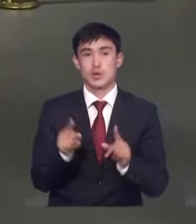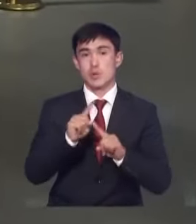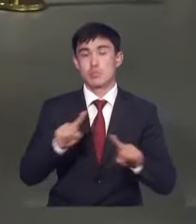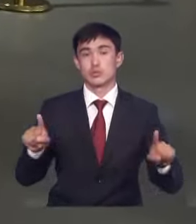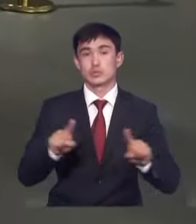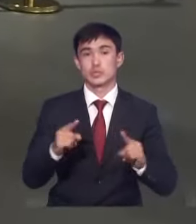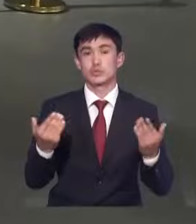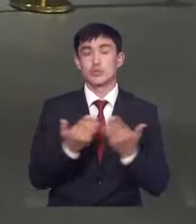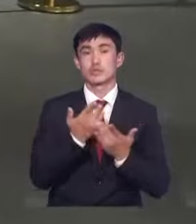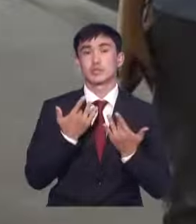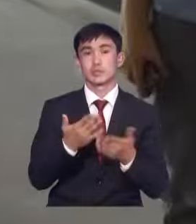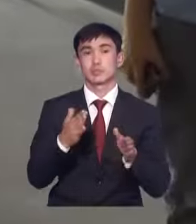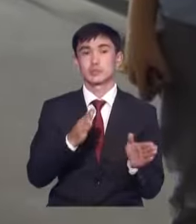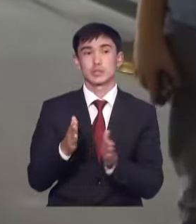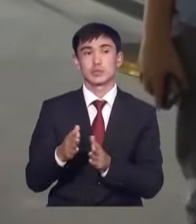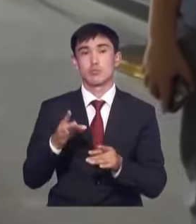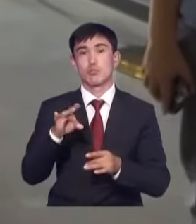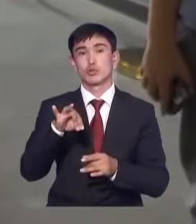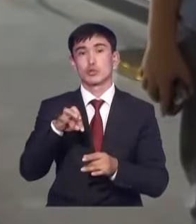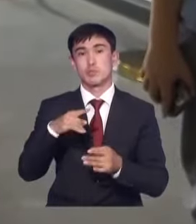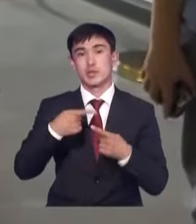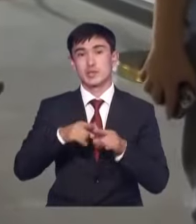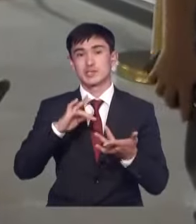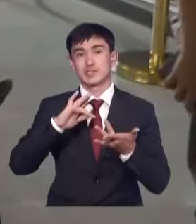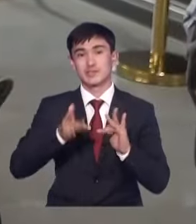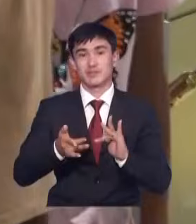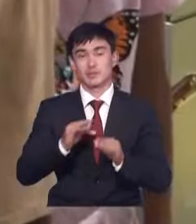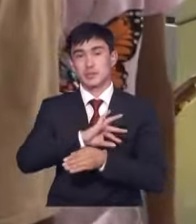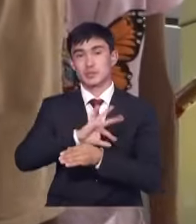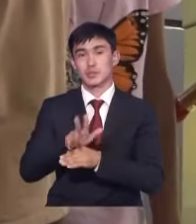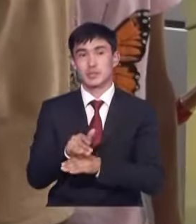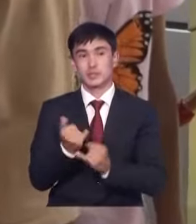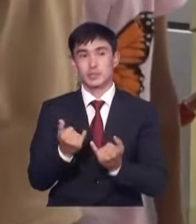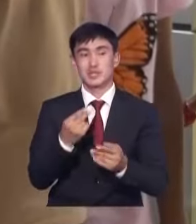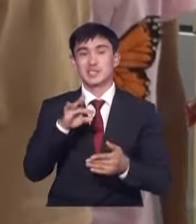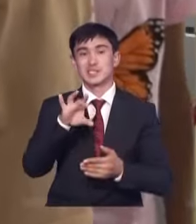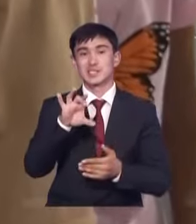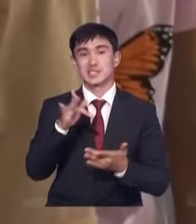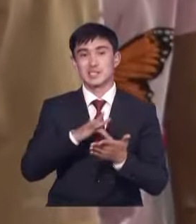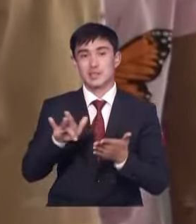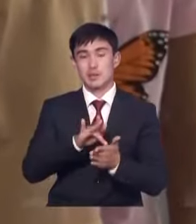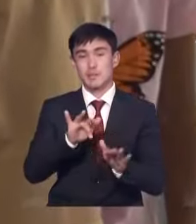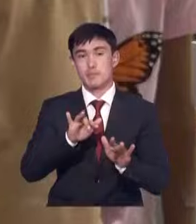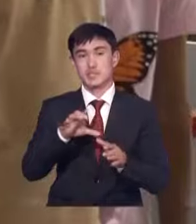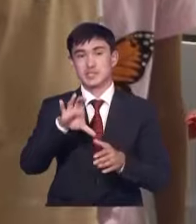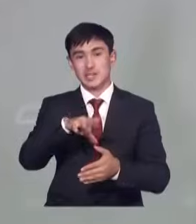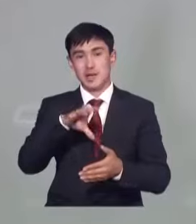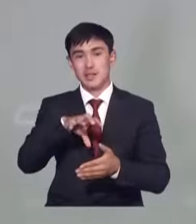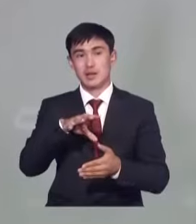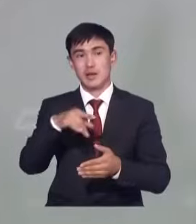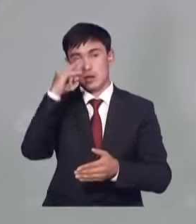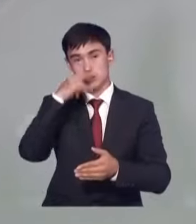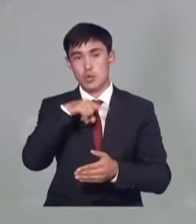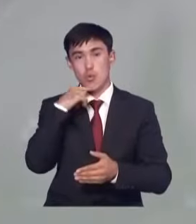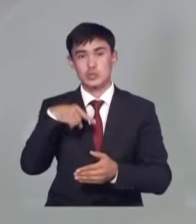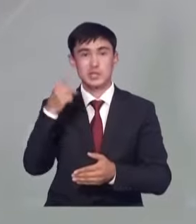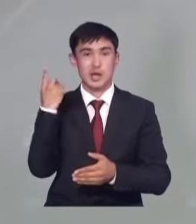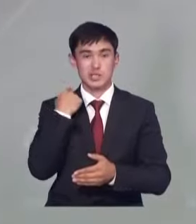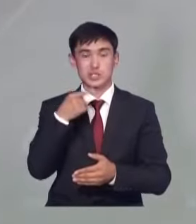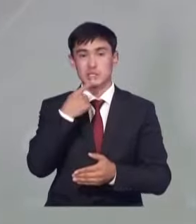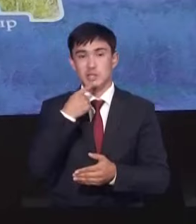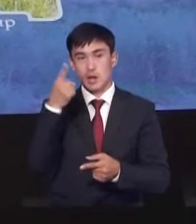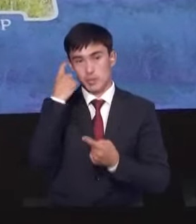талабына сай, мультимедиалық цифрлық технологиялармен жабдықталған. Мәселен, сенсорлық панельдер мен сканер арқылы қазақ, орыс, ағылшын